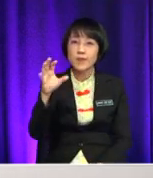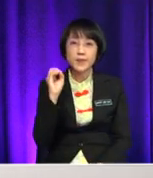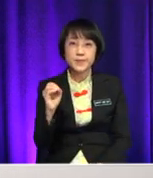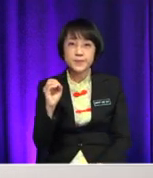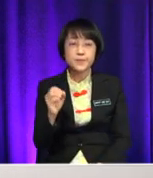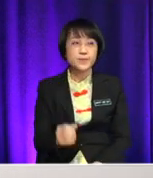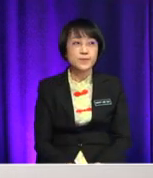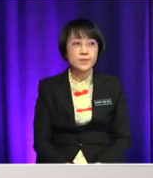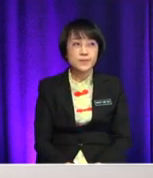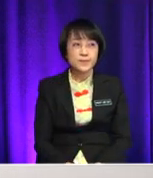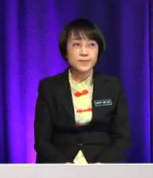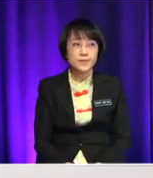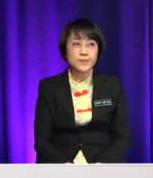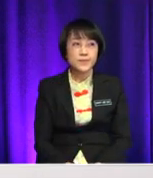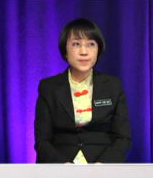global